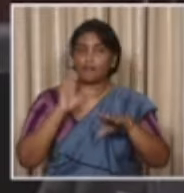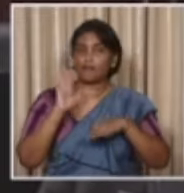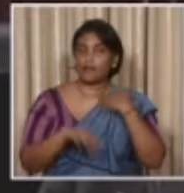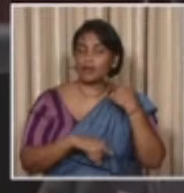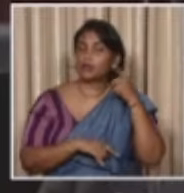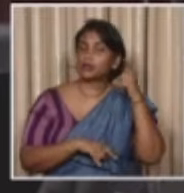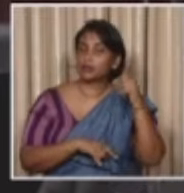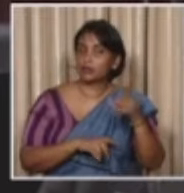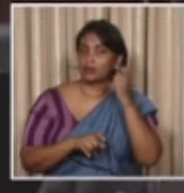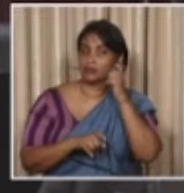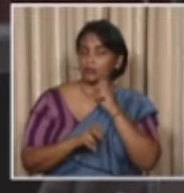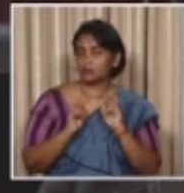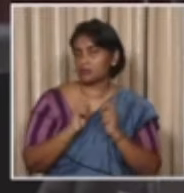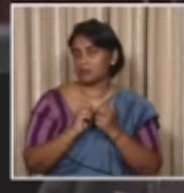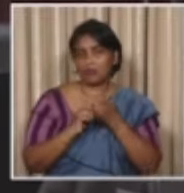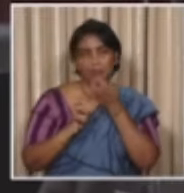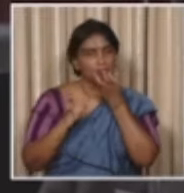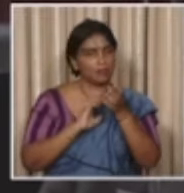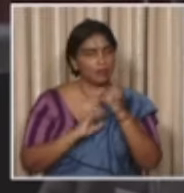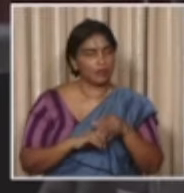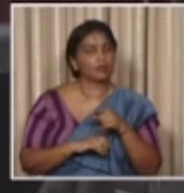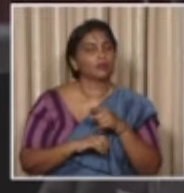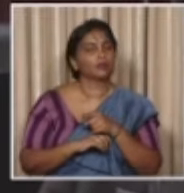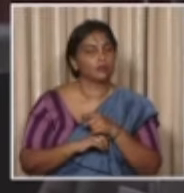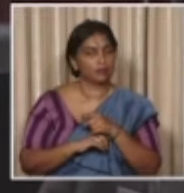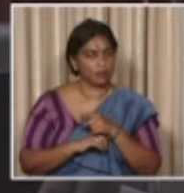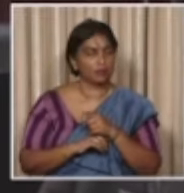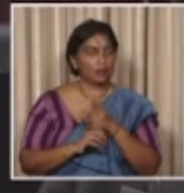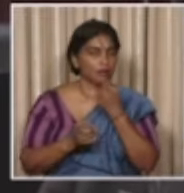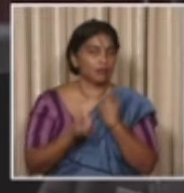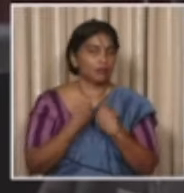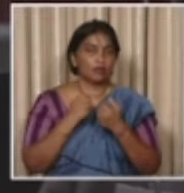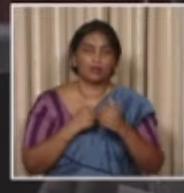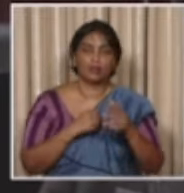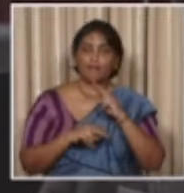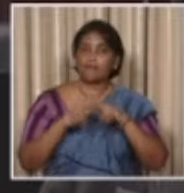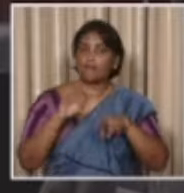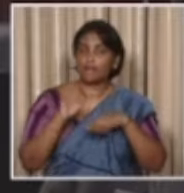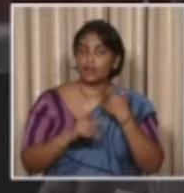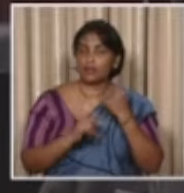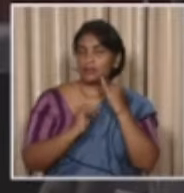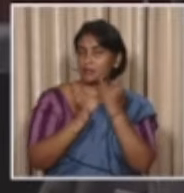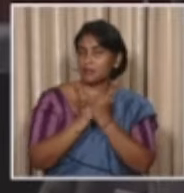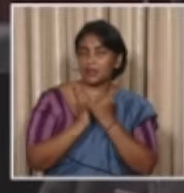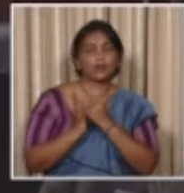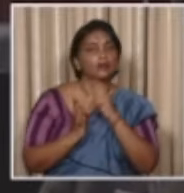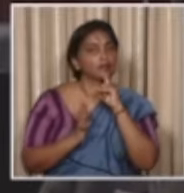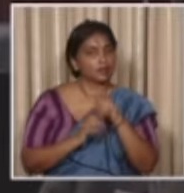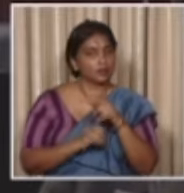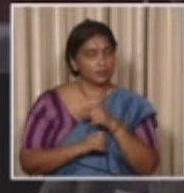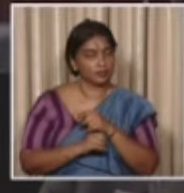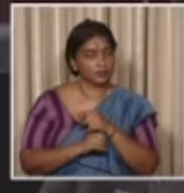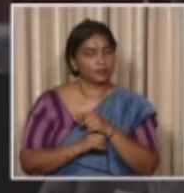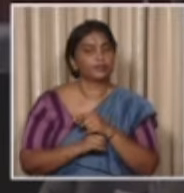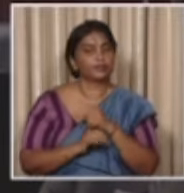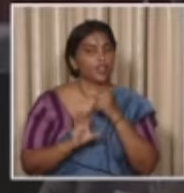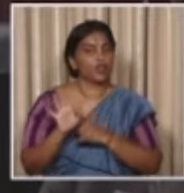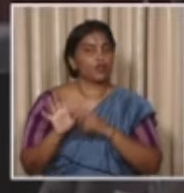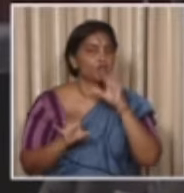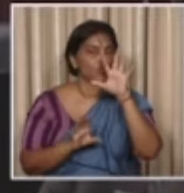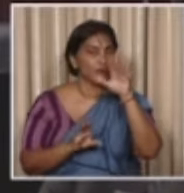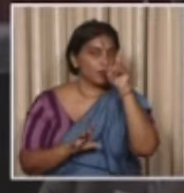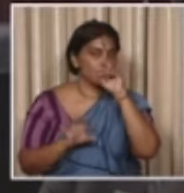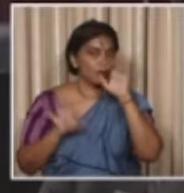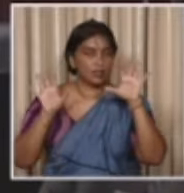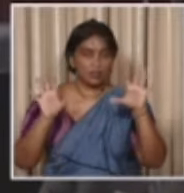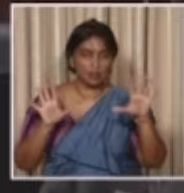නුවර ඇතිවෙච්ච ත්‍රස්තවාදී ප්‍රහාරයට විමර්ශන සිදු කළා ප්‍රංශයේ චෝදනා ගොනු කරන්නේ වසර